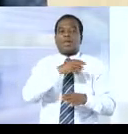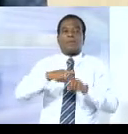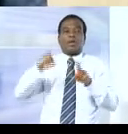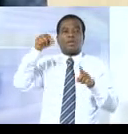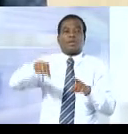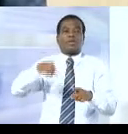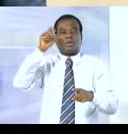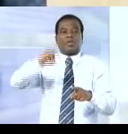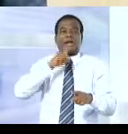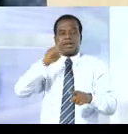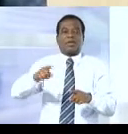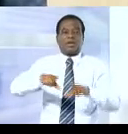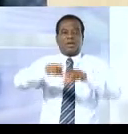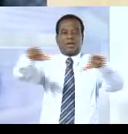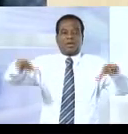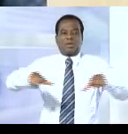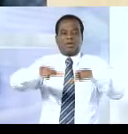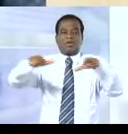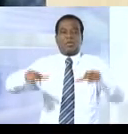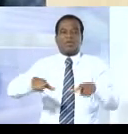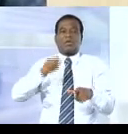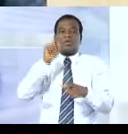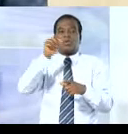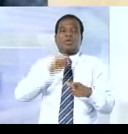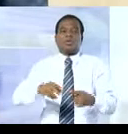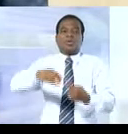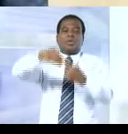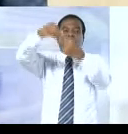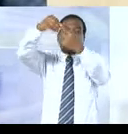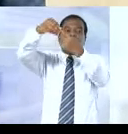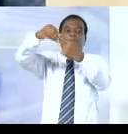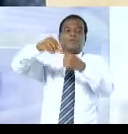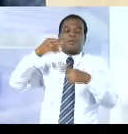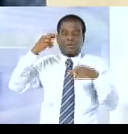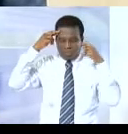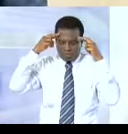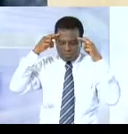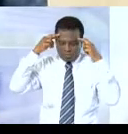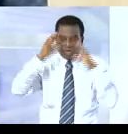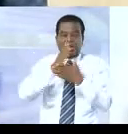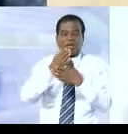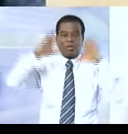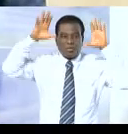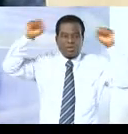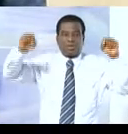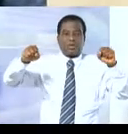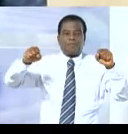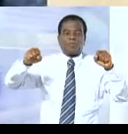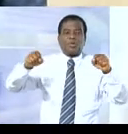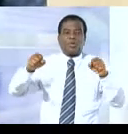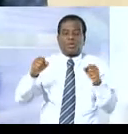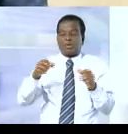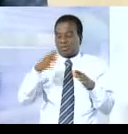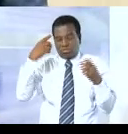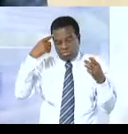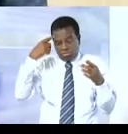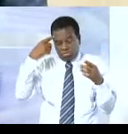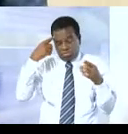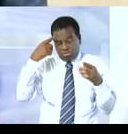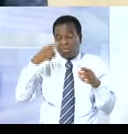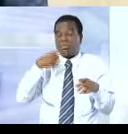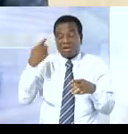que ça doit être un cadre donc particulier de réflexion entre chefs d'État, de concertation politique,